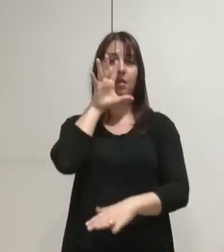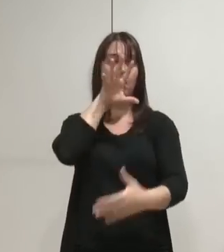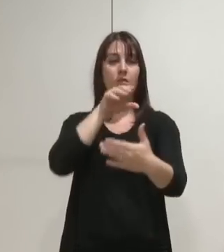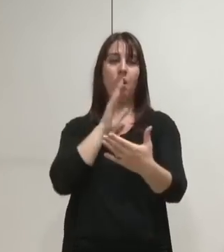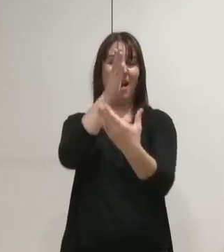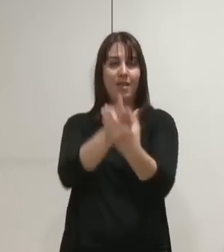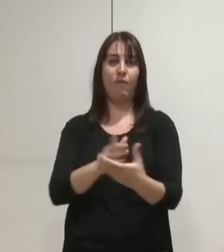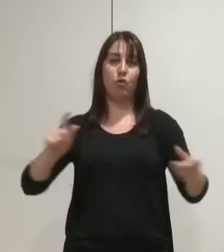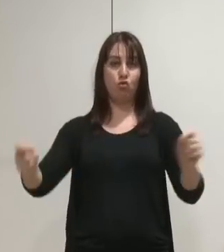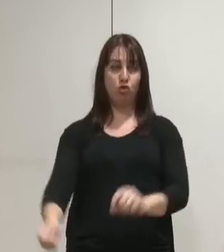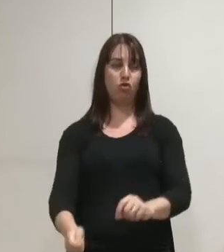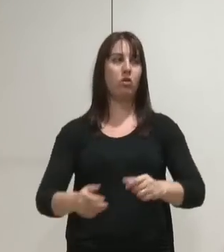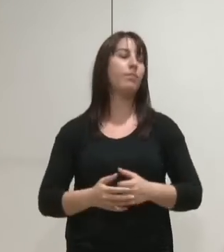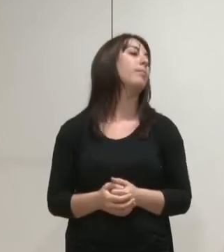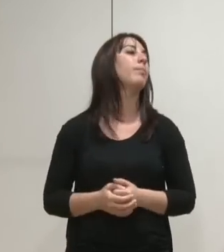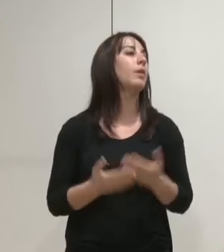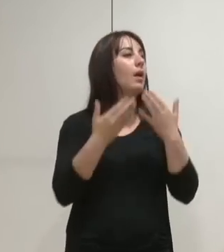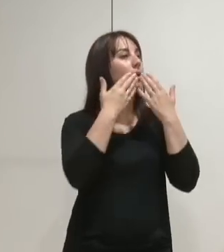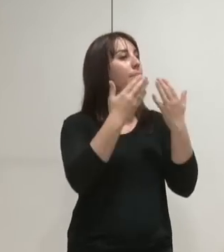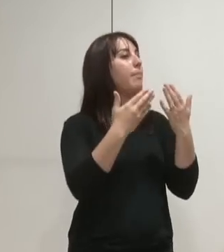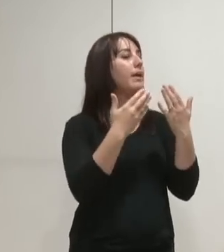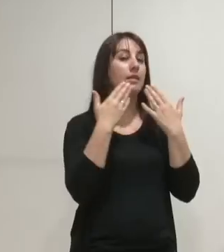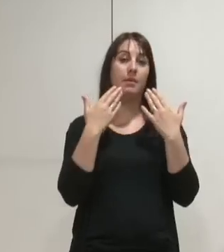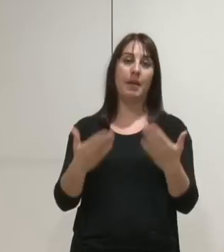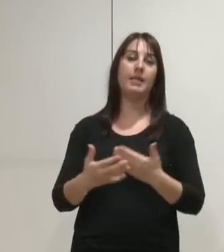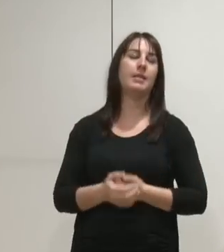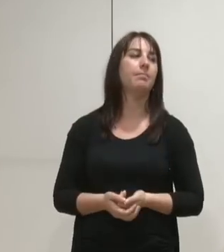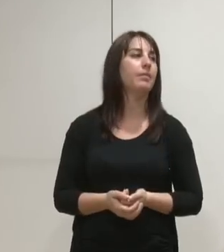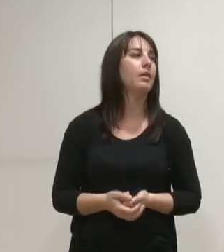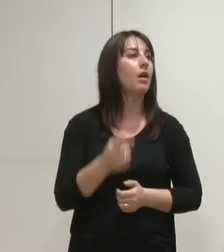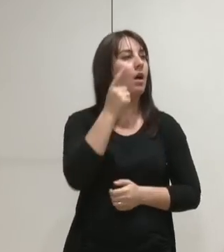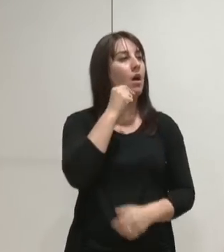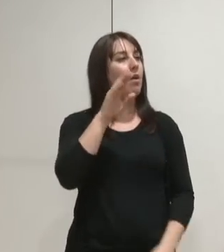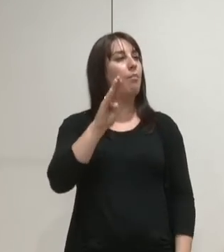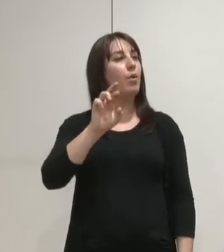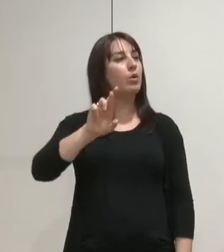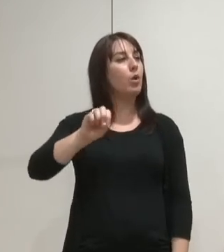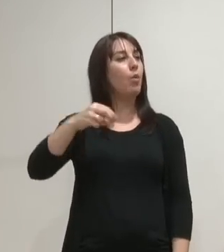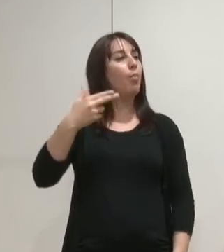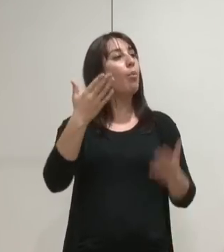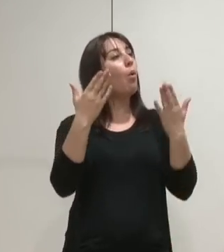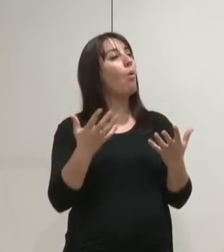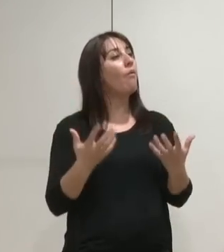ville merci je vous remercie monsieur Bron voulez